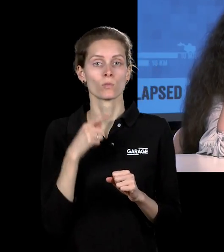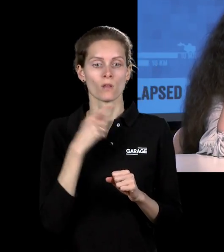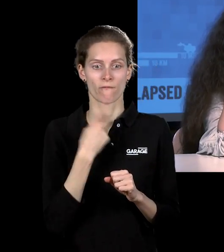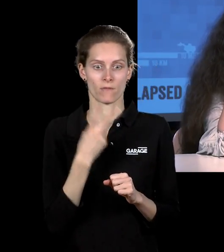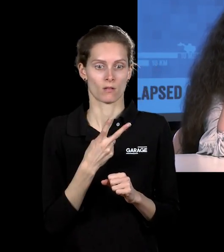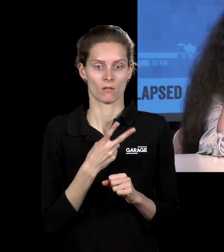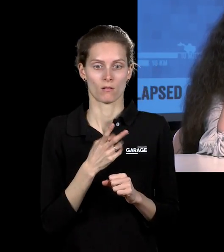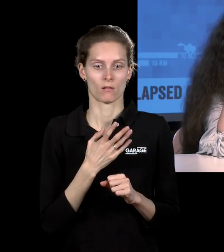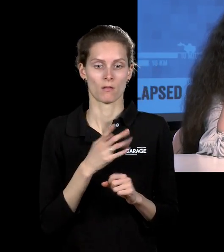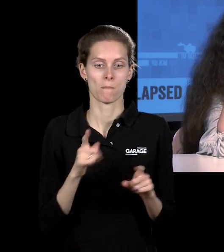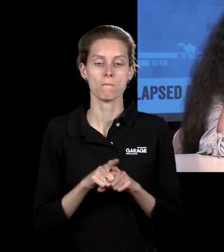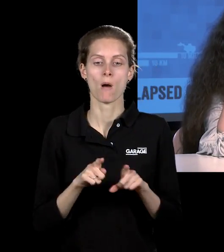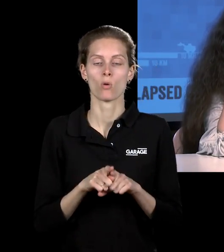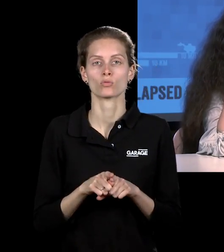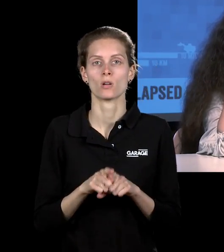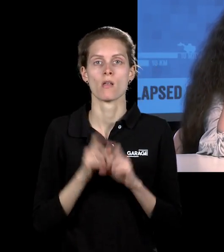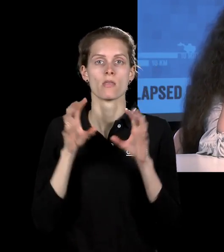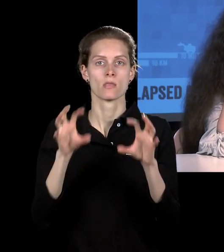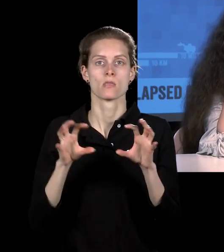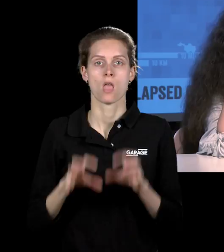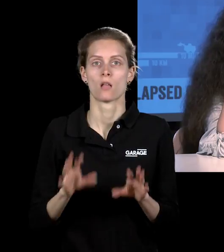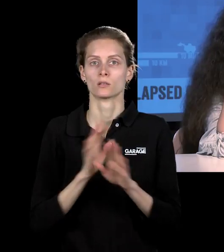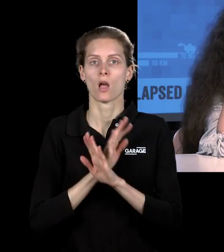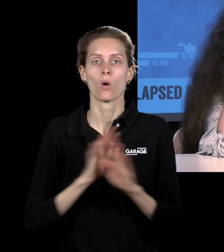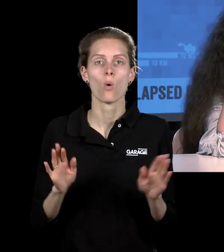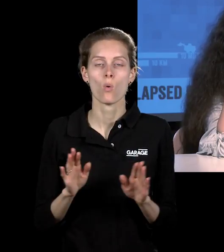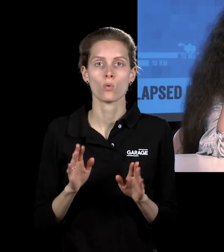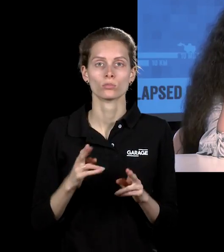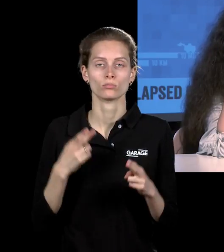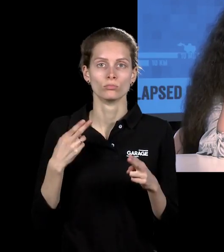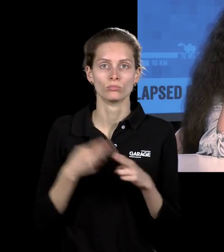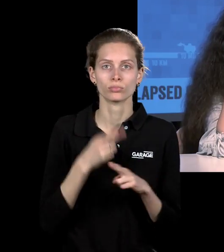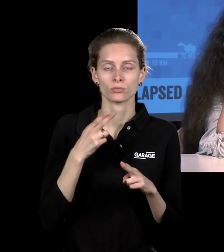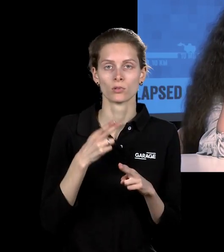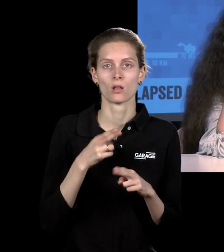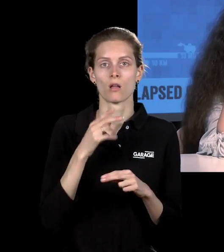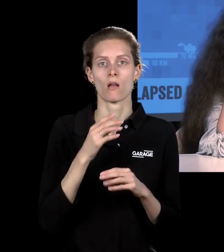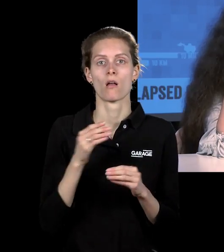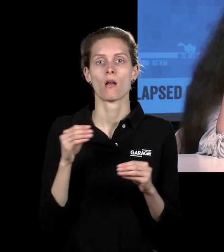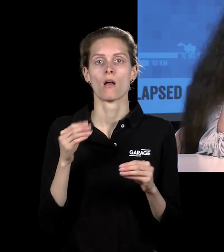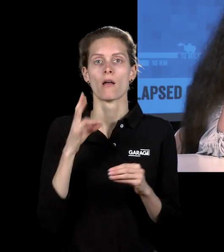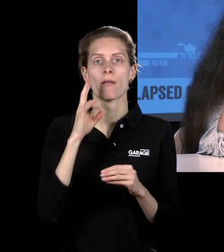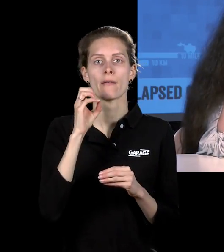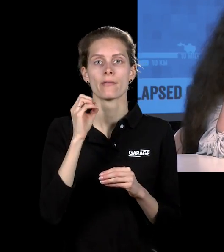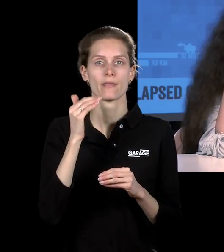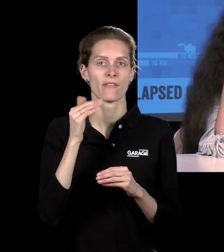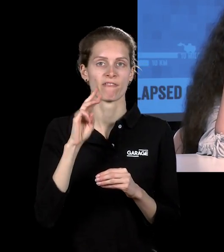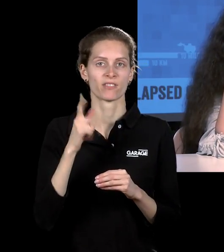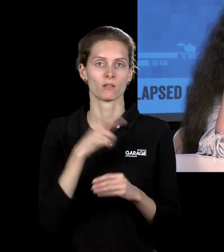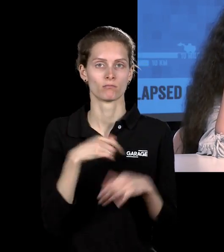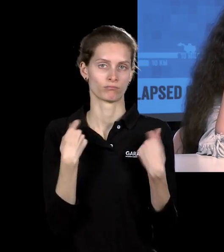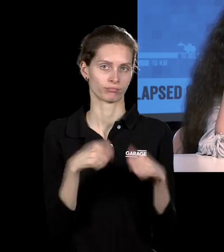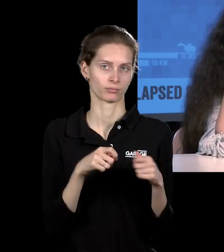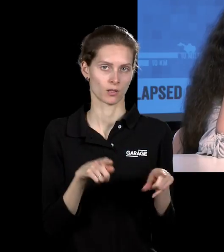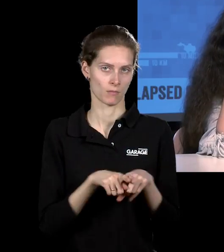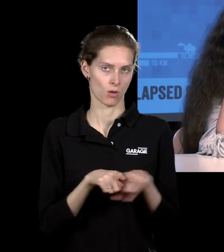занимается незаконной торговлей нефтью. Он сидел там, я не помню, в Тунисе было, в Марокко, в общем, в одной из этих стран, он там вот сидел в тюрьме, и на этом, собственно,